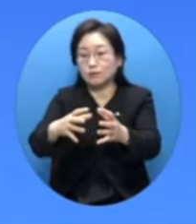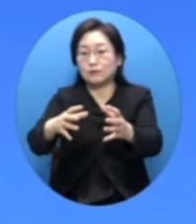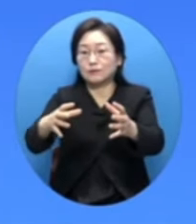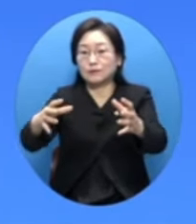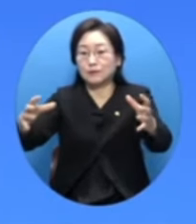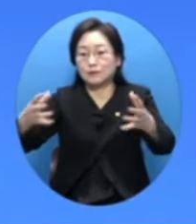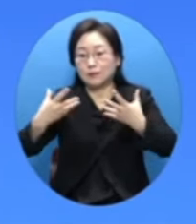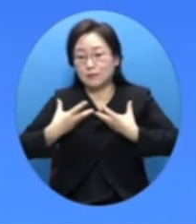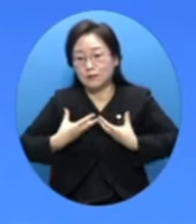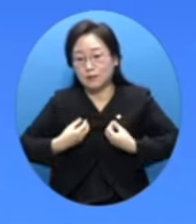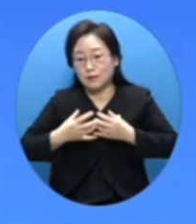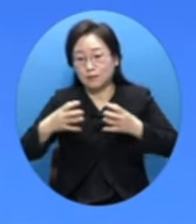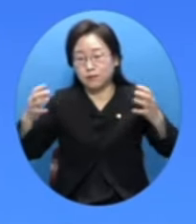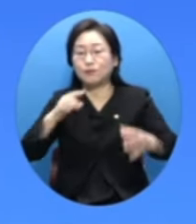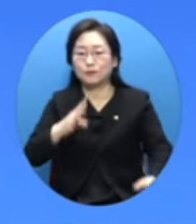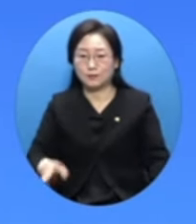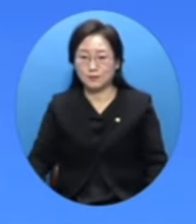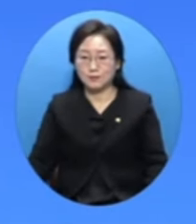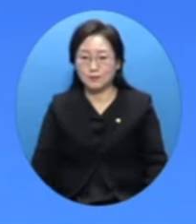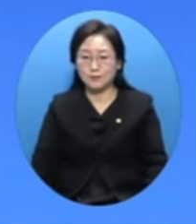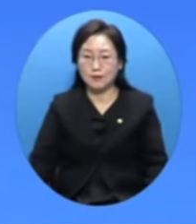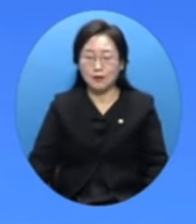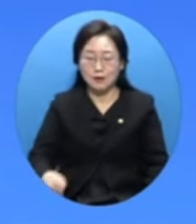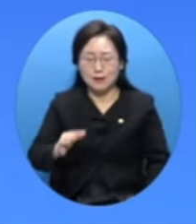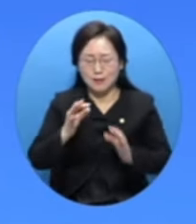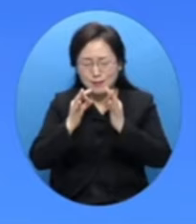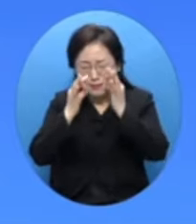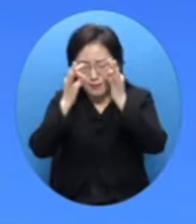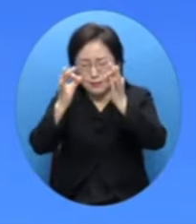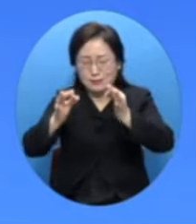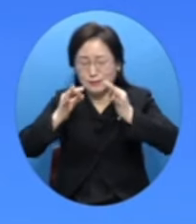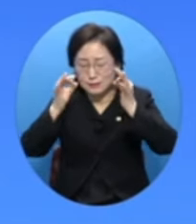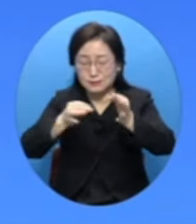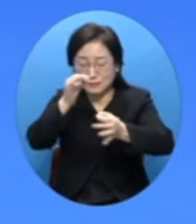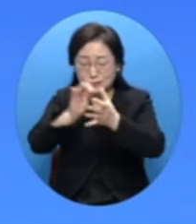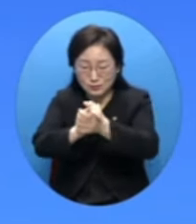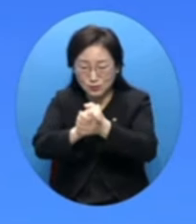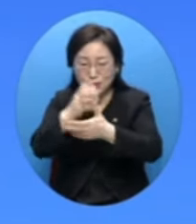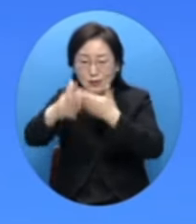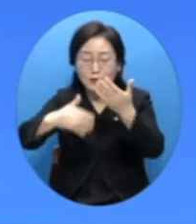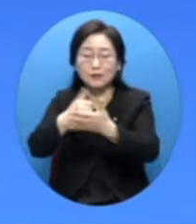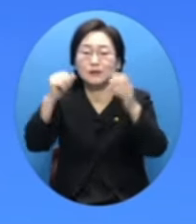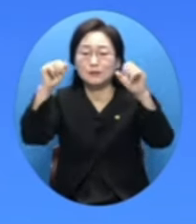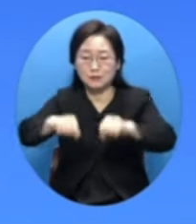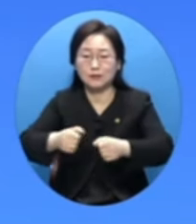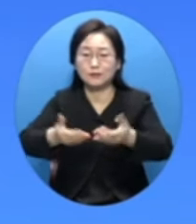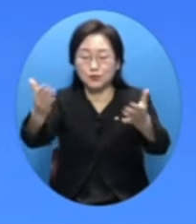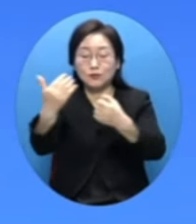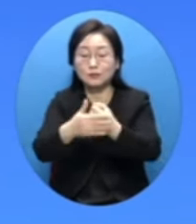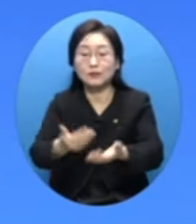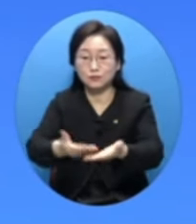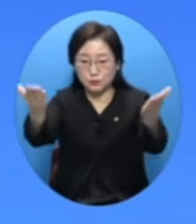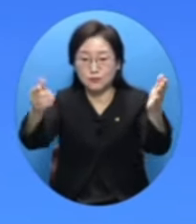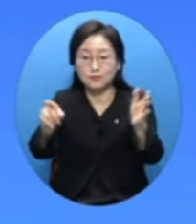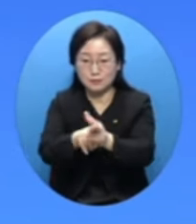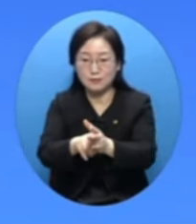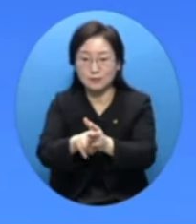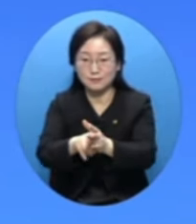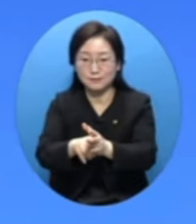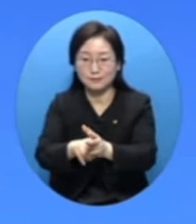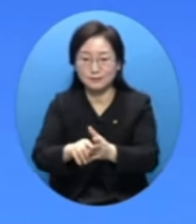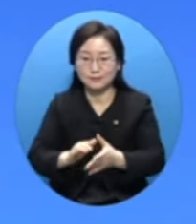큰 절망에 빠지게 되는 것입니다. 주 앞에 간절히 부르짖어 기도할 때 하나님께서 응답하시고 은혜를 베풀어 주시는